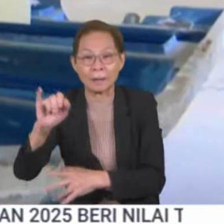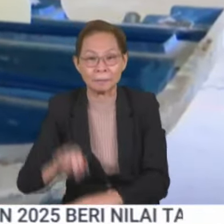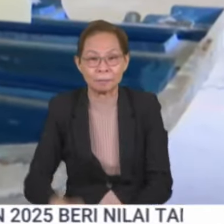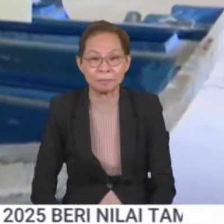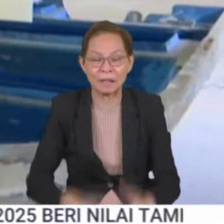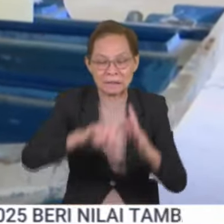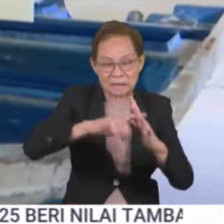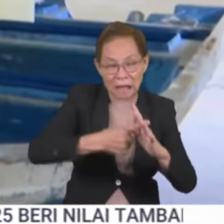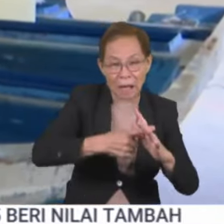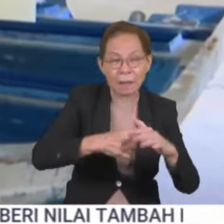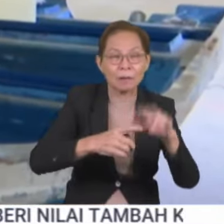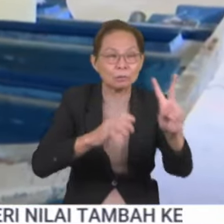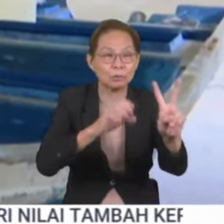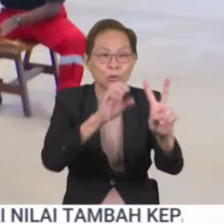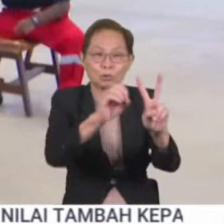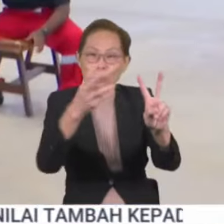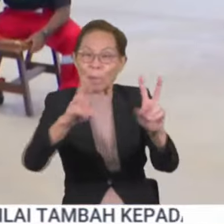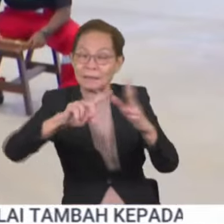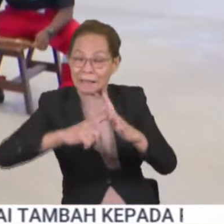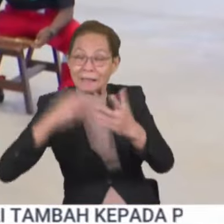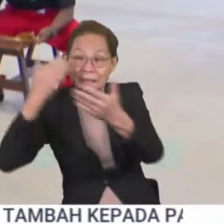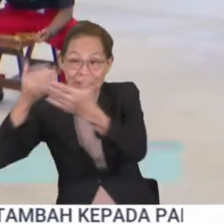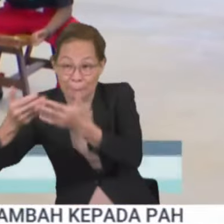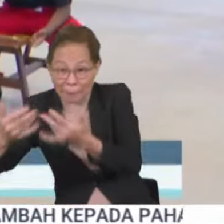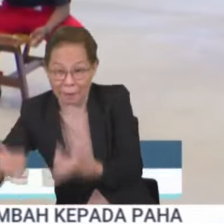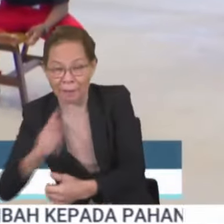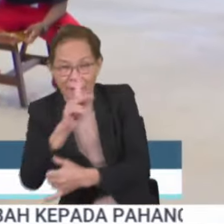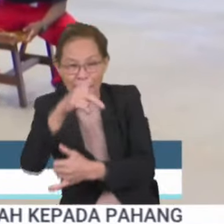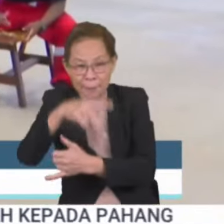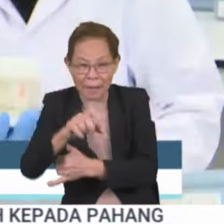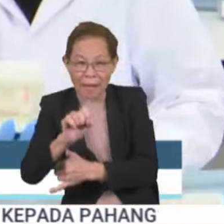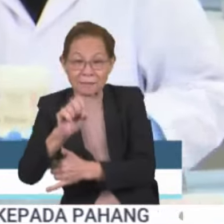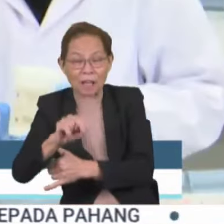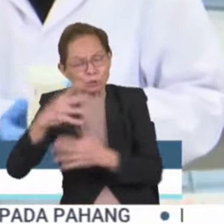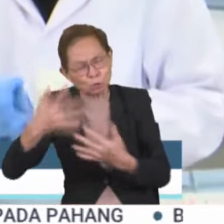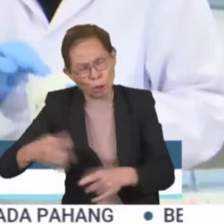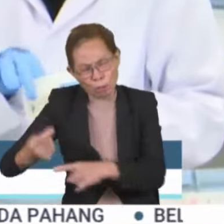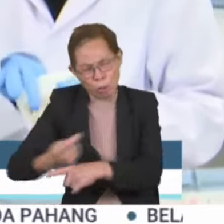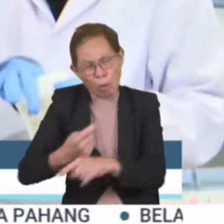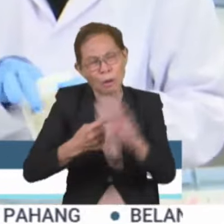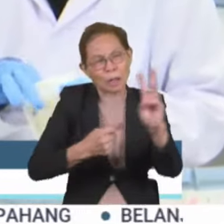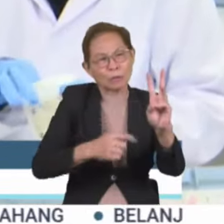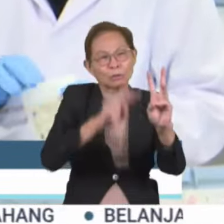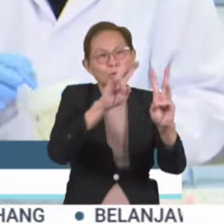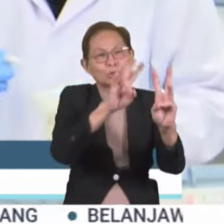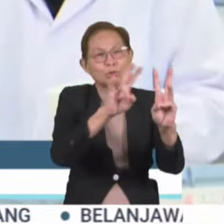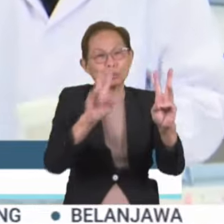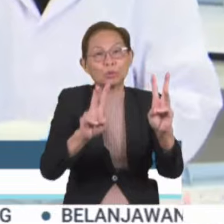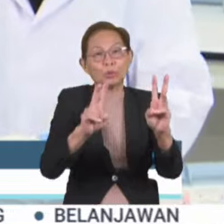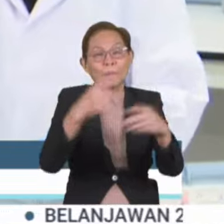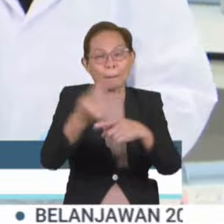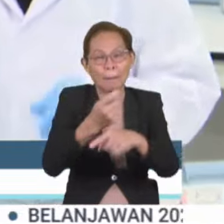Mula beroperasi pada 2016 sehingga kini, KPSN telah melatih 672